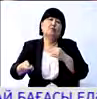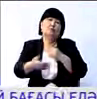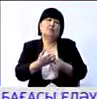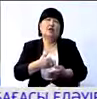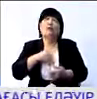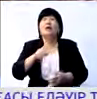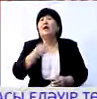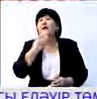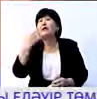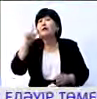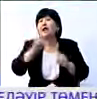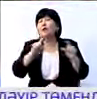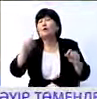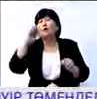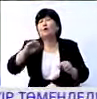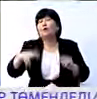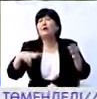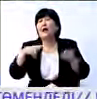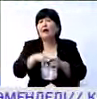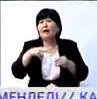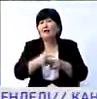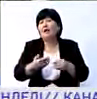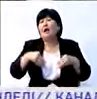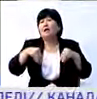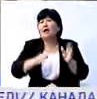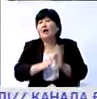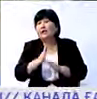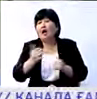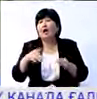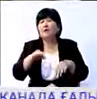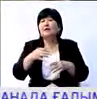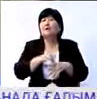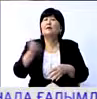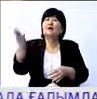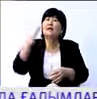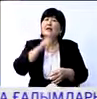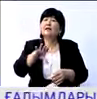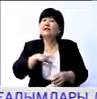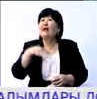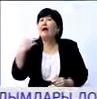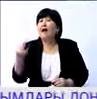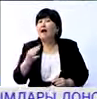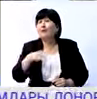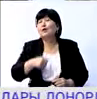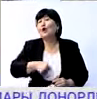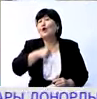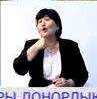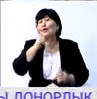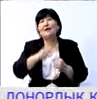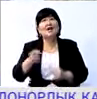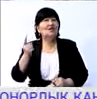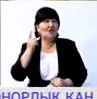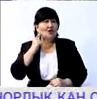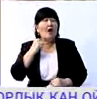келеді. Ертеректе мектеп оқушыларын қырықтыққа бақшалыққа апаратын, ең қызықты кезеңдер еді деген әңгімелерді үлкендерден жиі